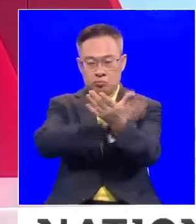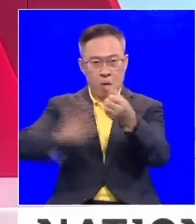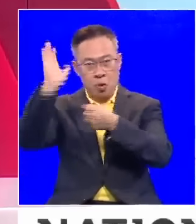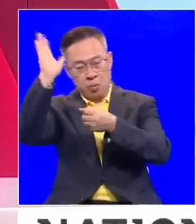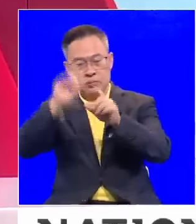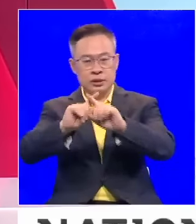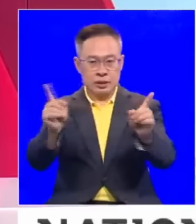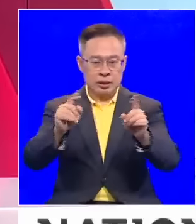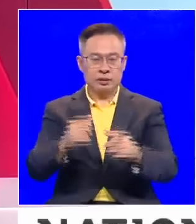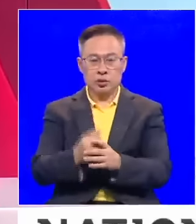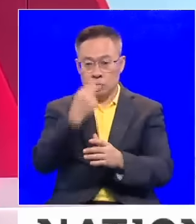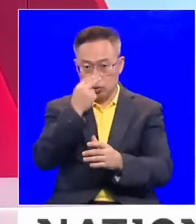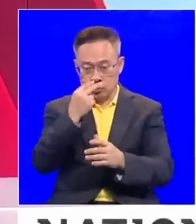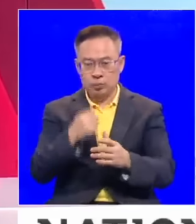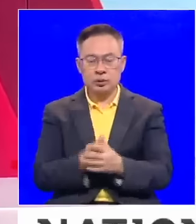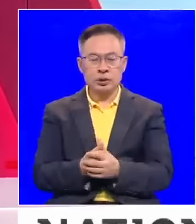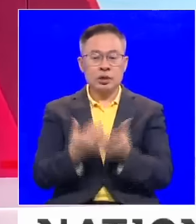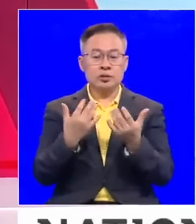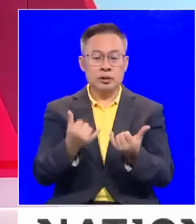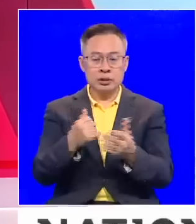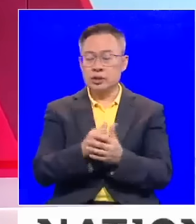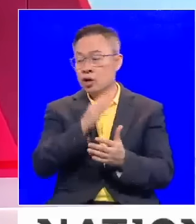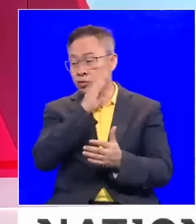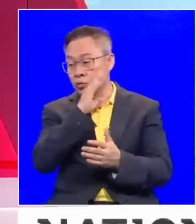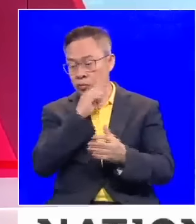สนามเขาก็เลยใช้กลยุทธ์ว่าสู้ก่อนกระแ